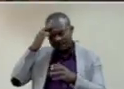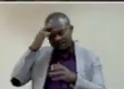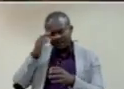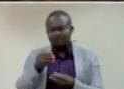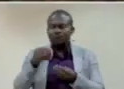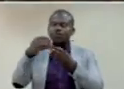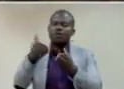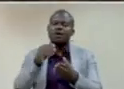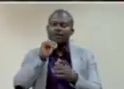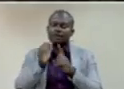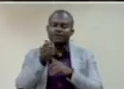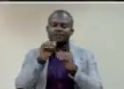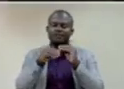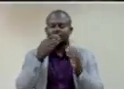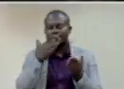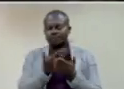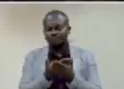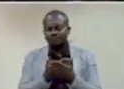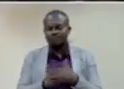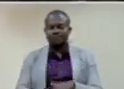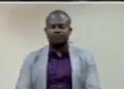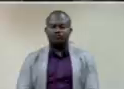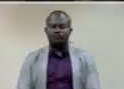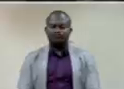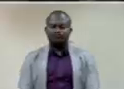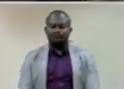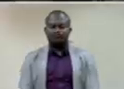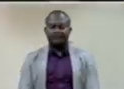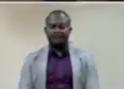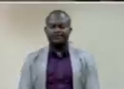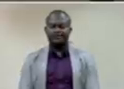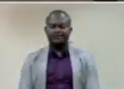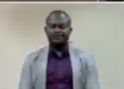kuganuza abatarageze ku musaruro mwiza. John Bicamumpaka, Televiziyo Rwanda, i Kigali.